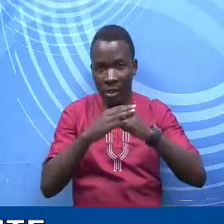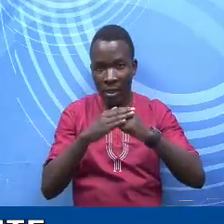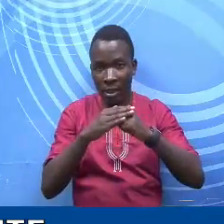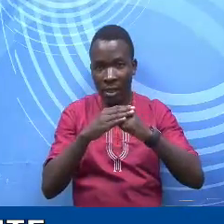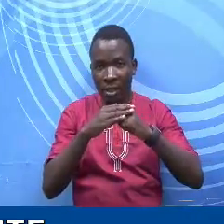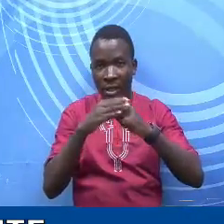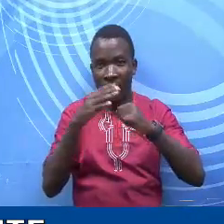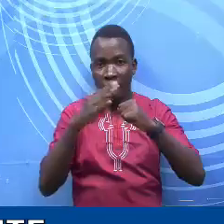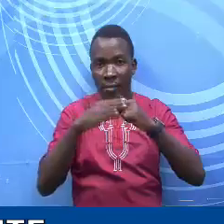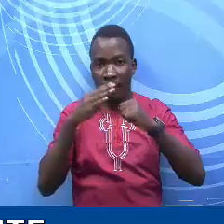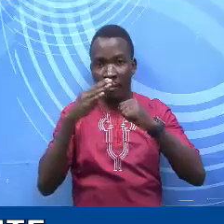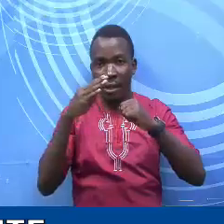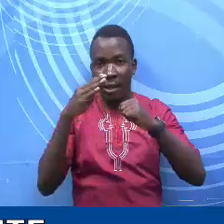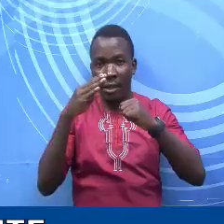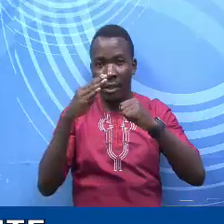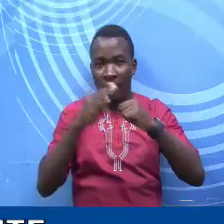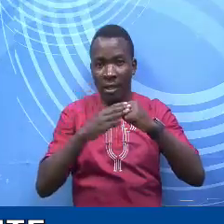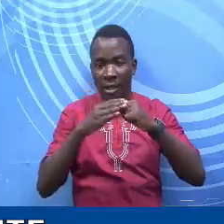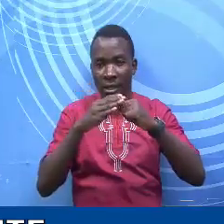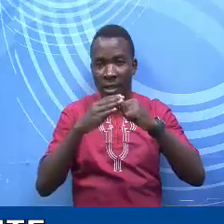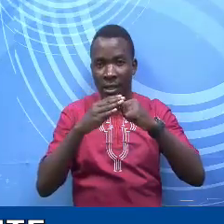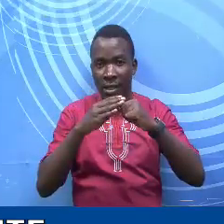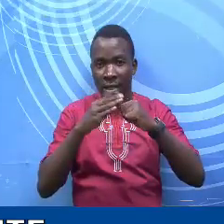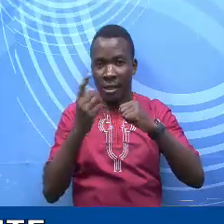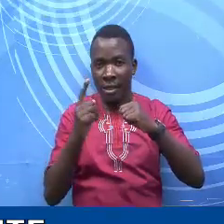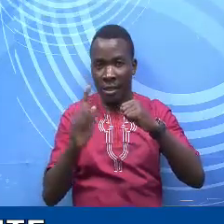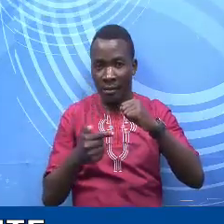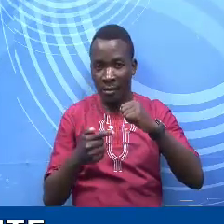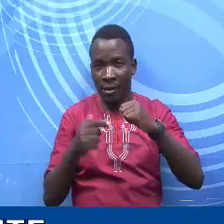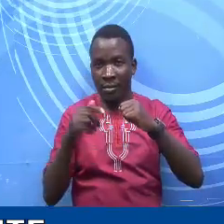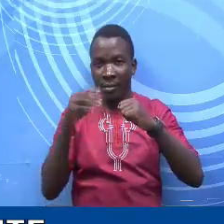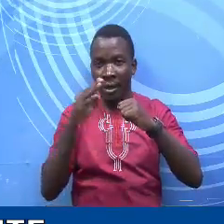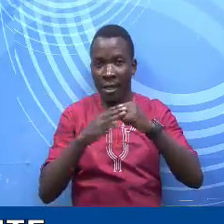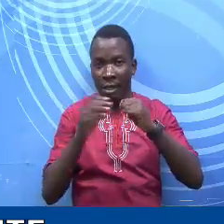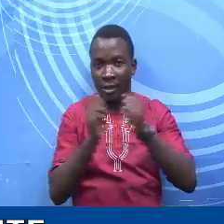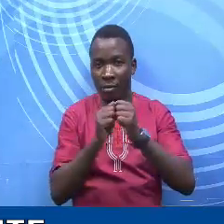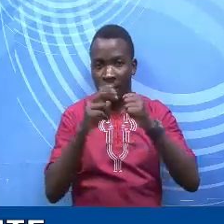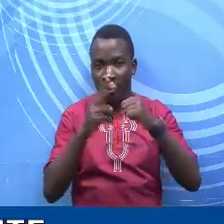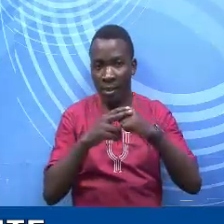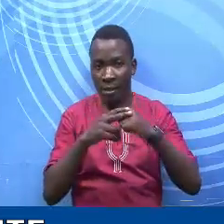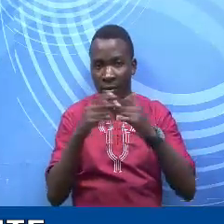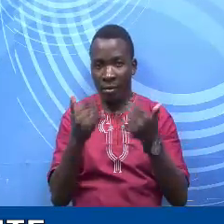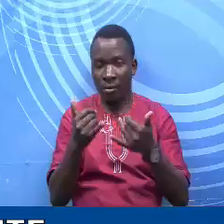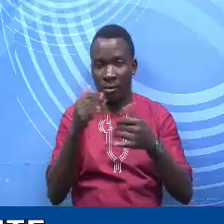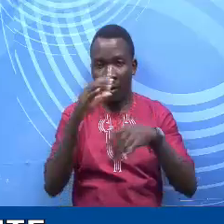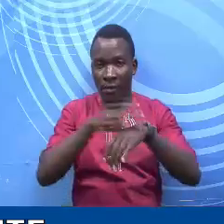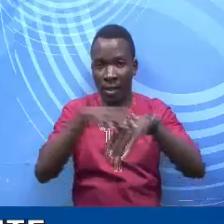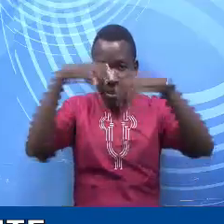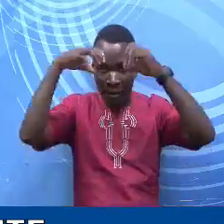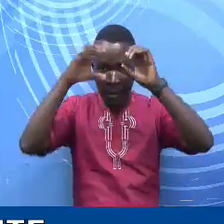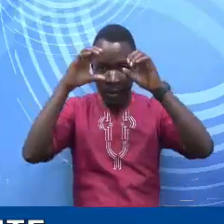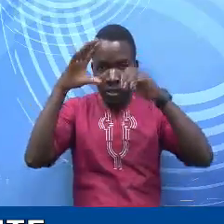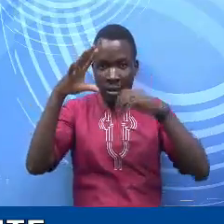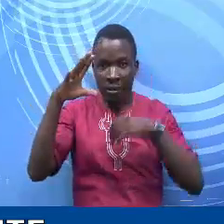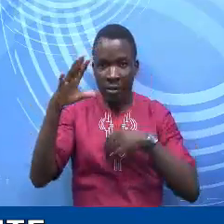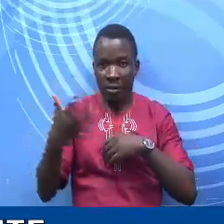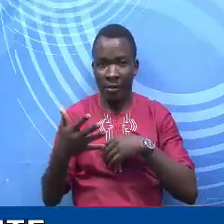ku 991,971, 917. Uyu munsi hakaba hafashwe ibipimo bigera ku